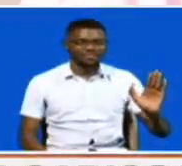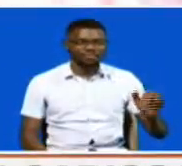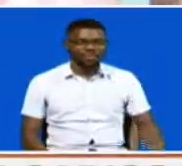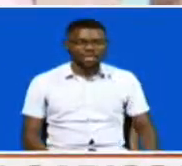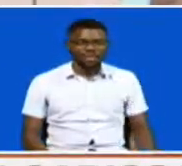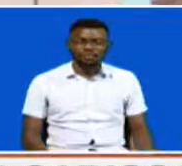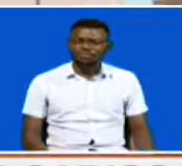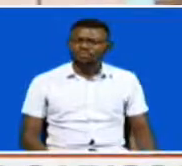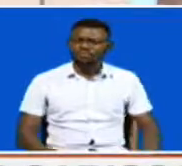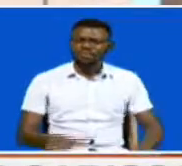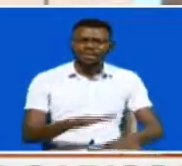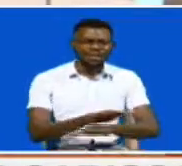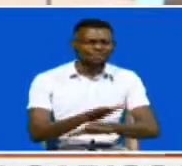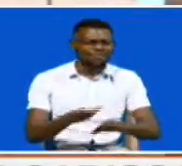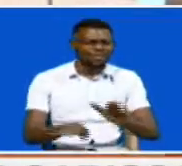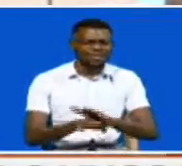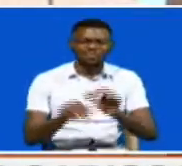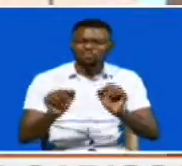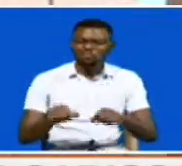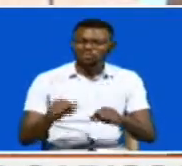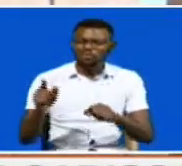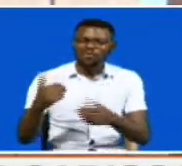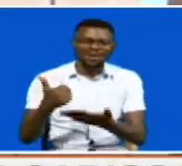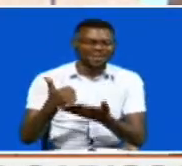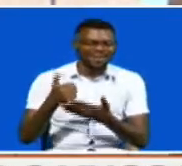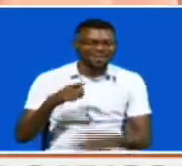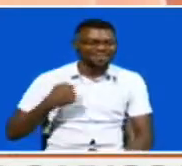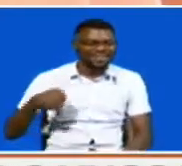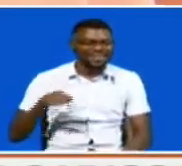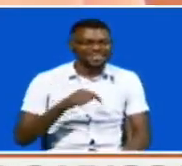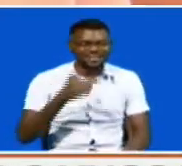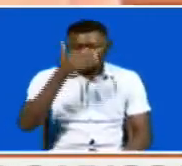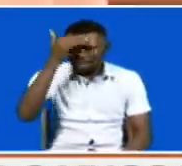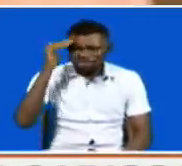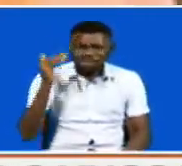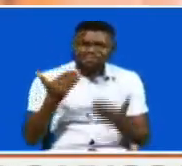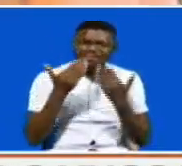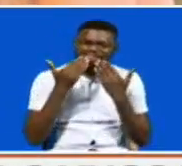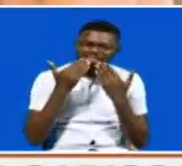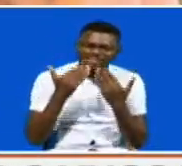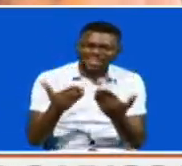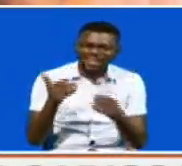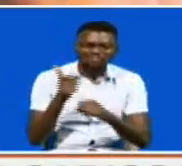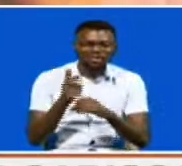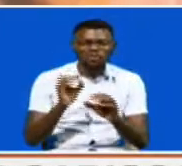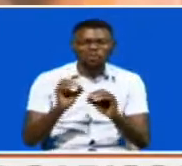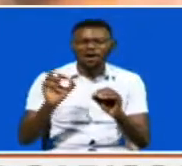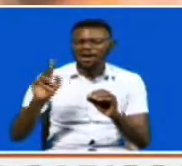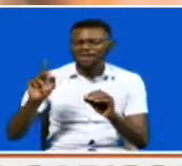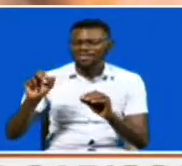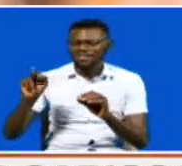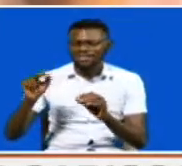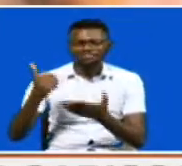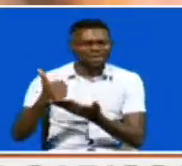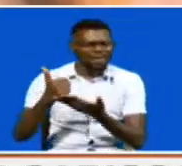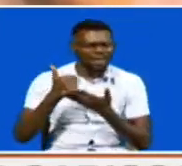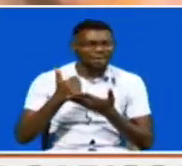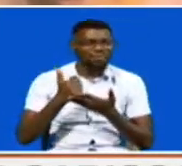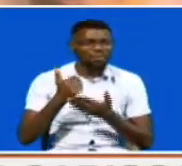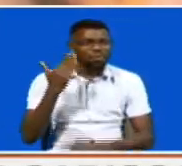was possible through you, Hamza. So I can't forget to thank the media, KTN News, for whatever they did for me, because it